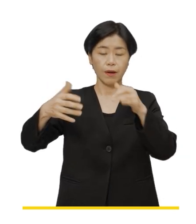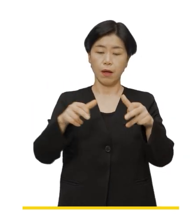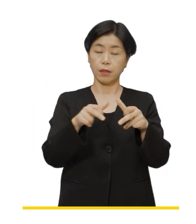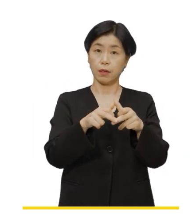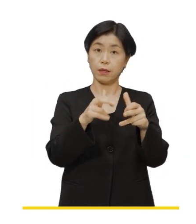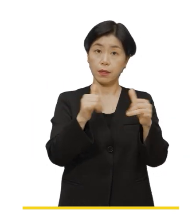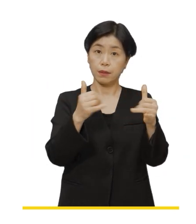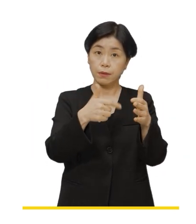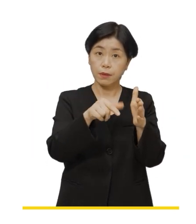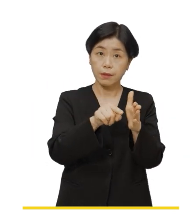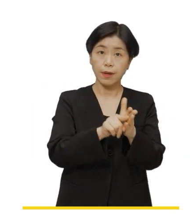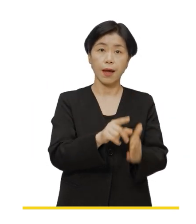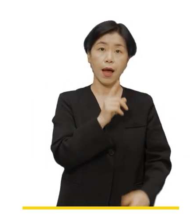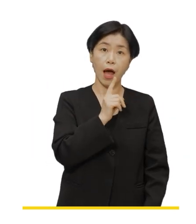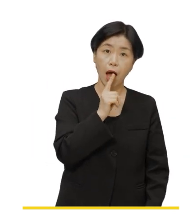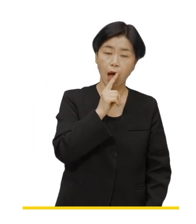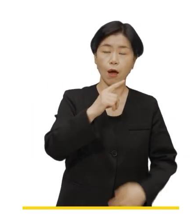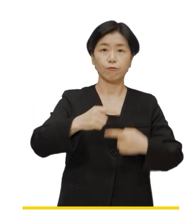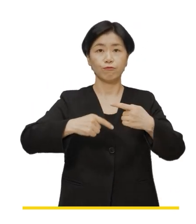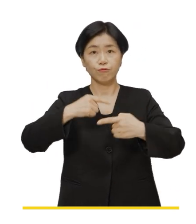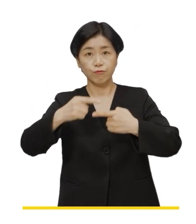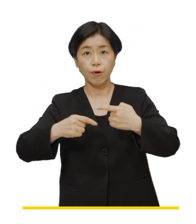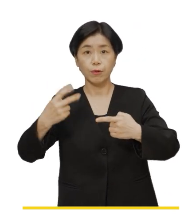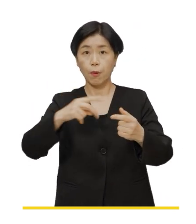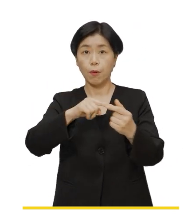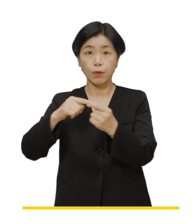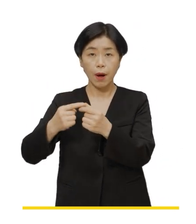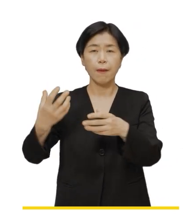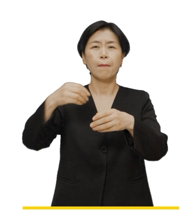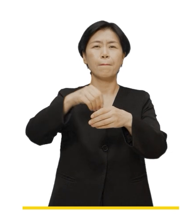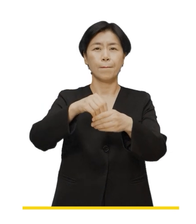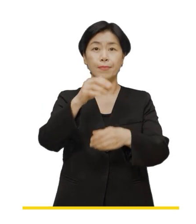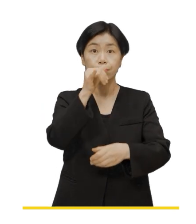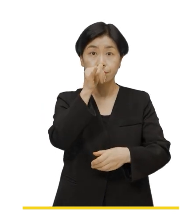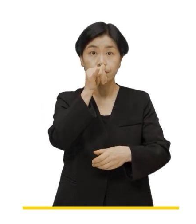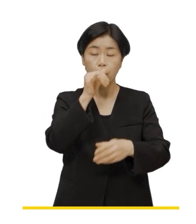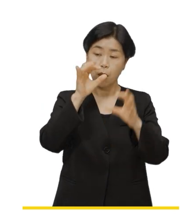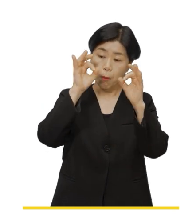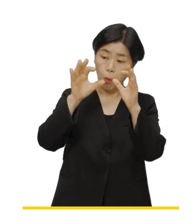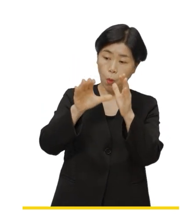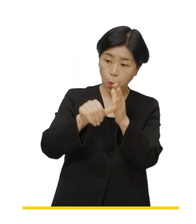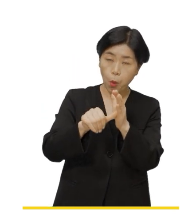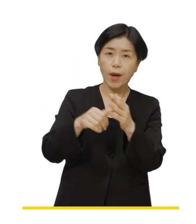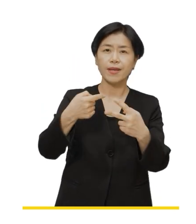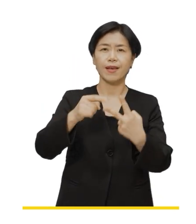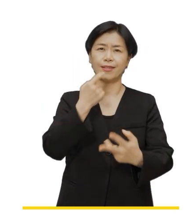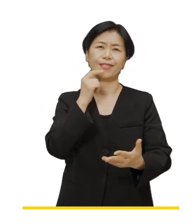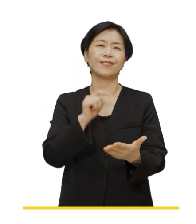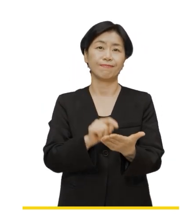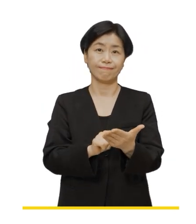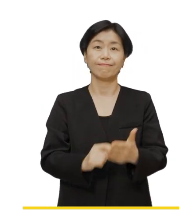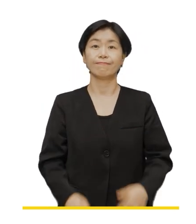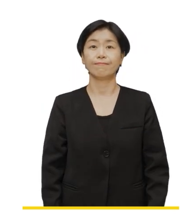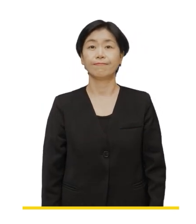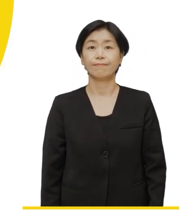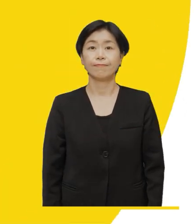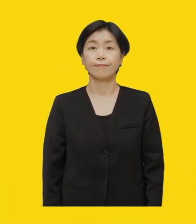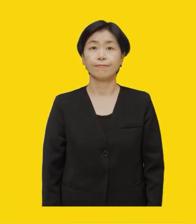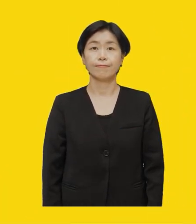장애인을 위한 음성, 수어 영상, 글자 정보가 함께 있어서 누구나 정보를 확인할 수